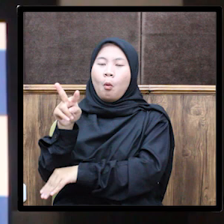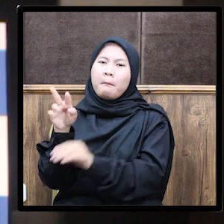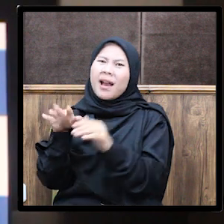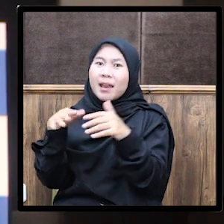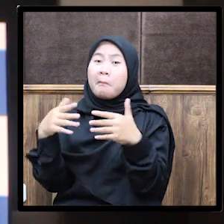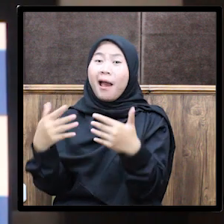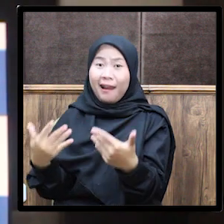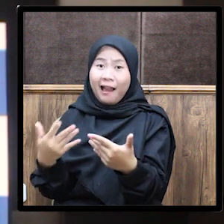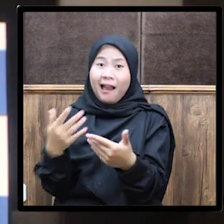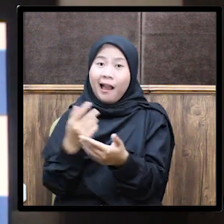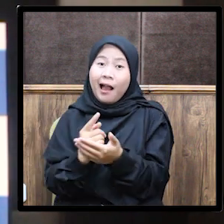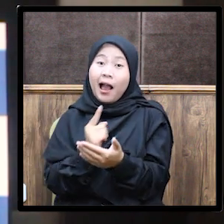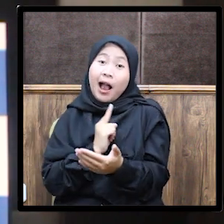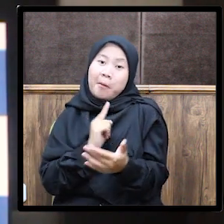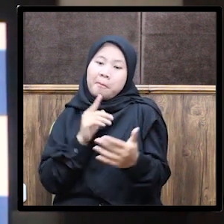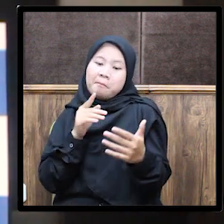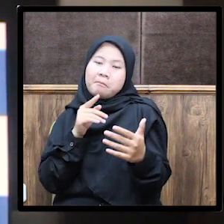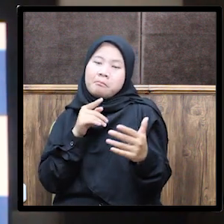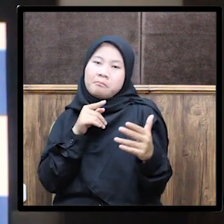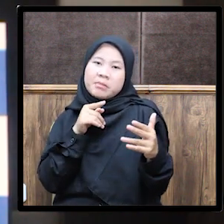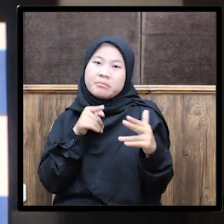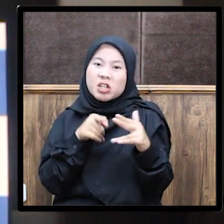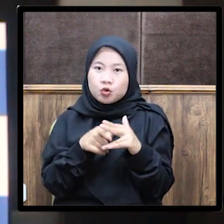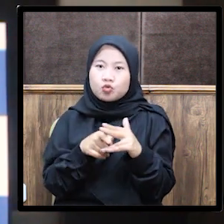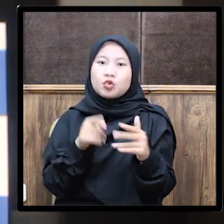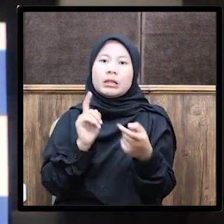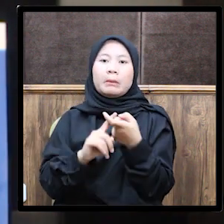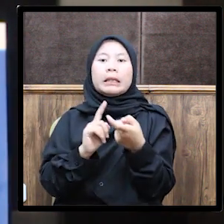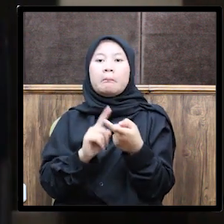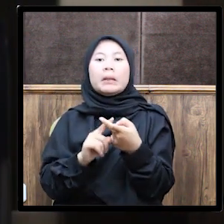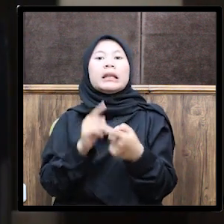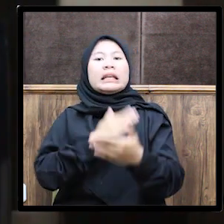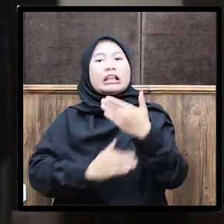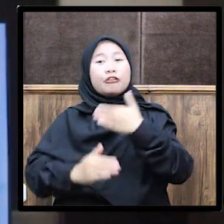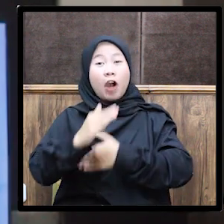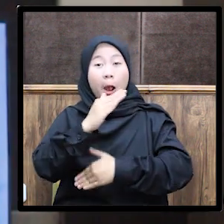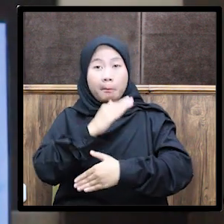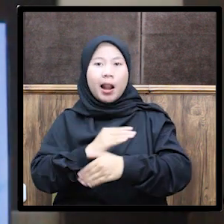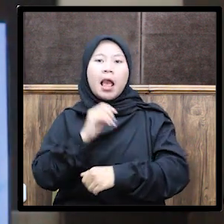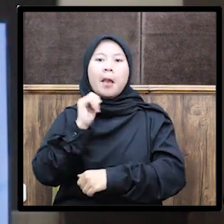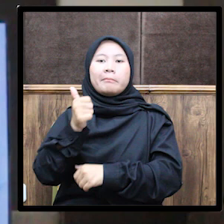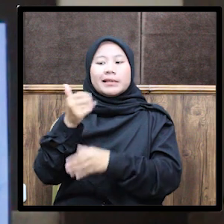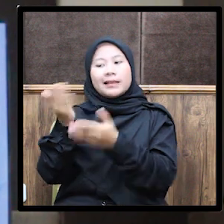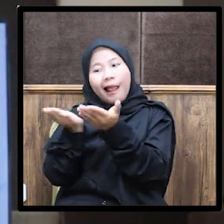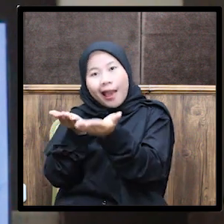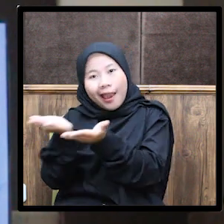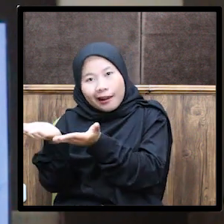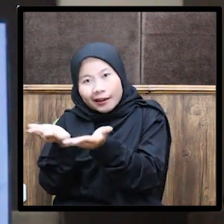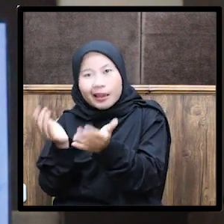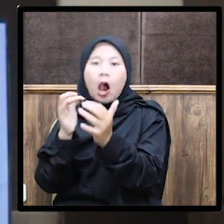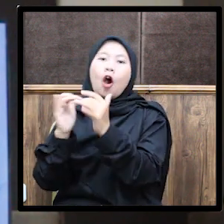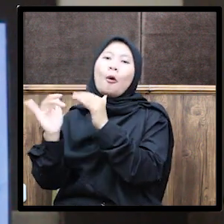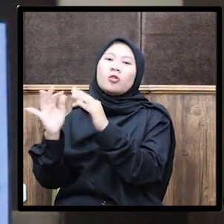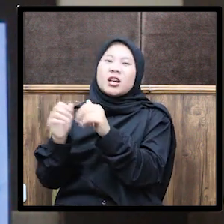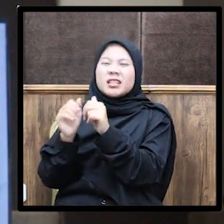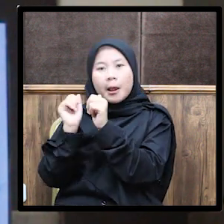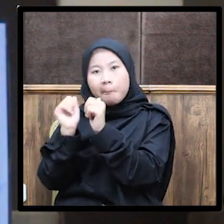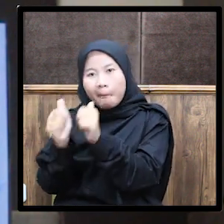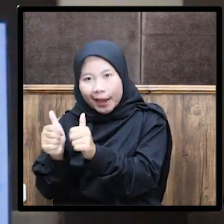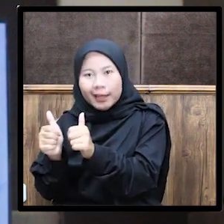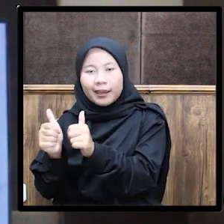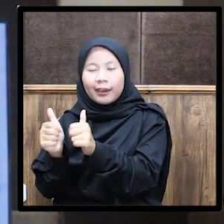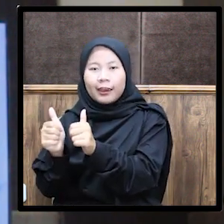pilih teman-teman difabel itu terakomodasi di berbagai provinsi, kita akan berupaya untuk kemudian